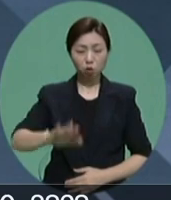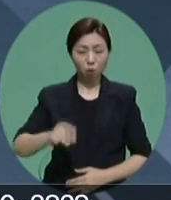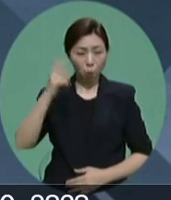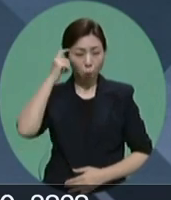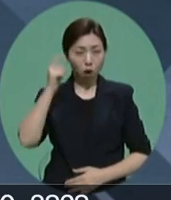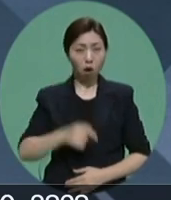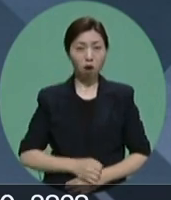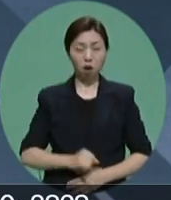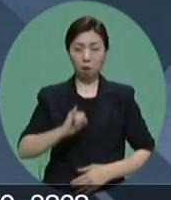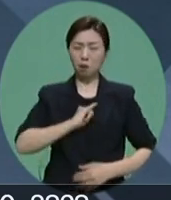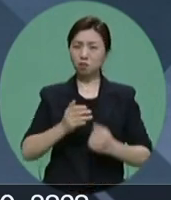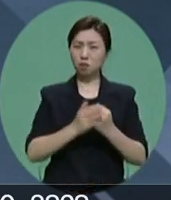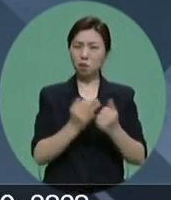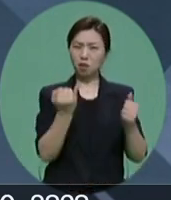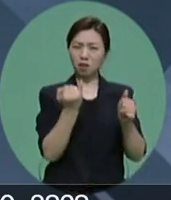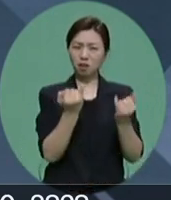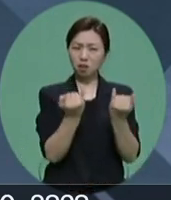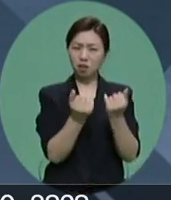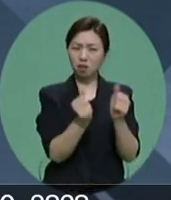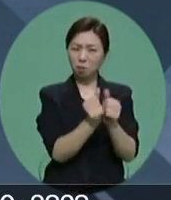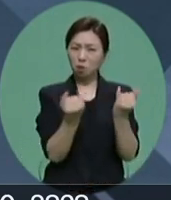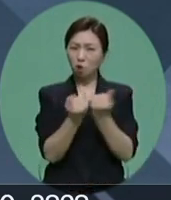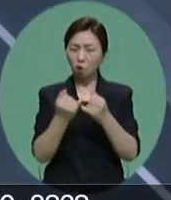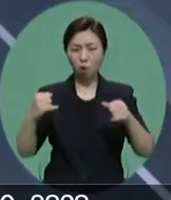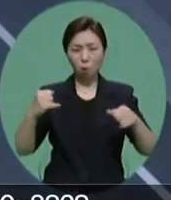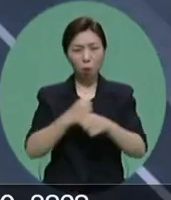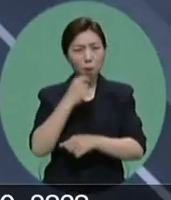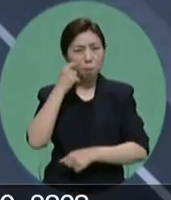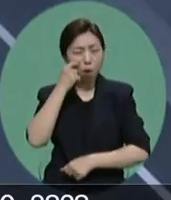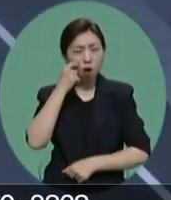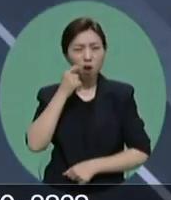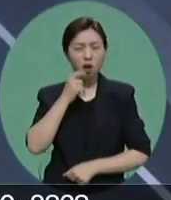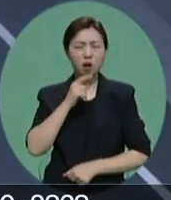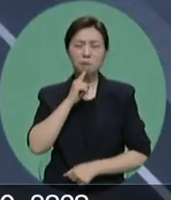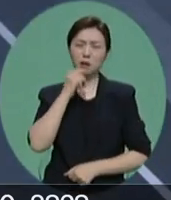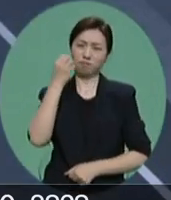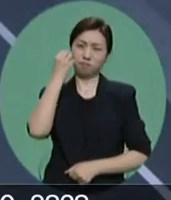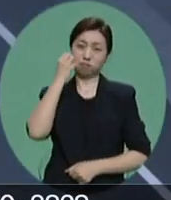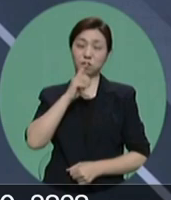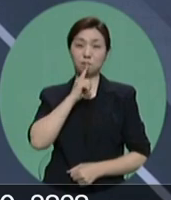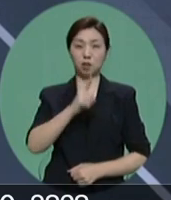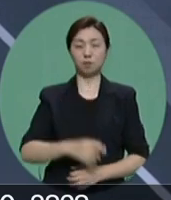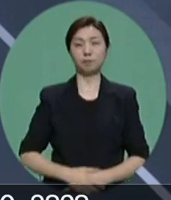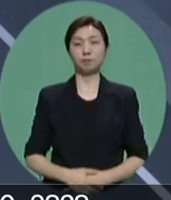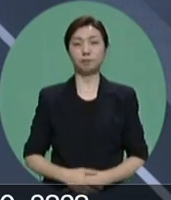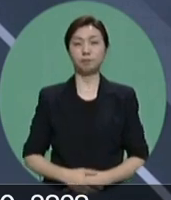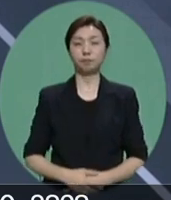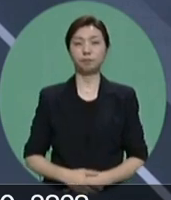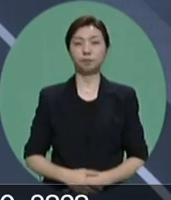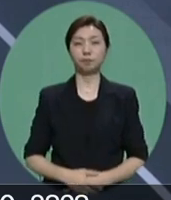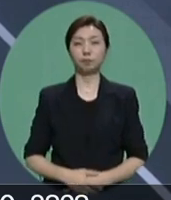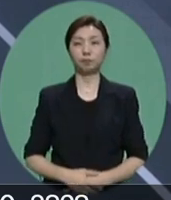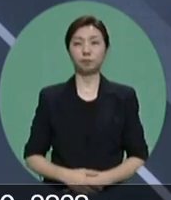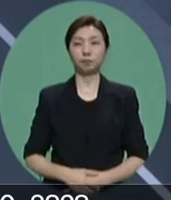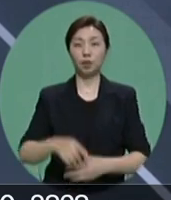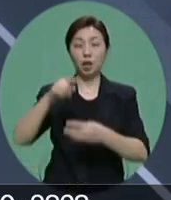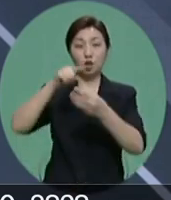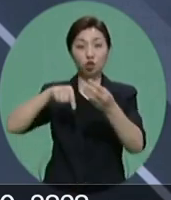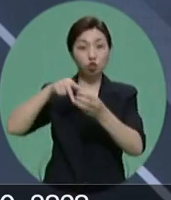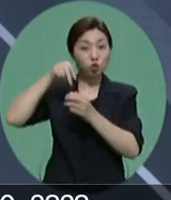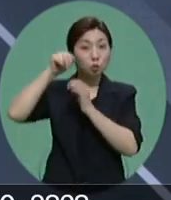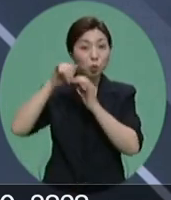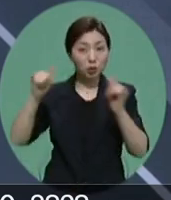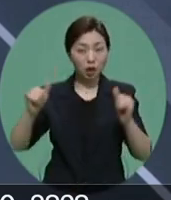것 같습니다. 네, 이어서 심상정 후보 발언권 드리겠습니다. 네, 오늘 윤석열 후보님께서 페미니즘은